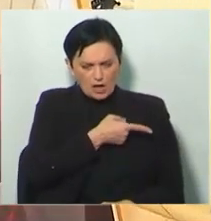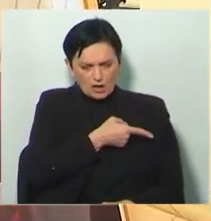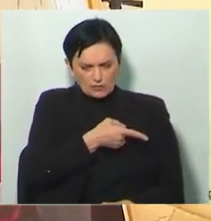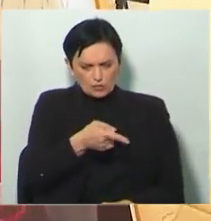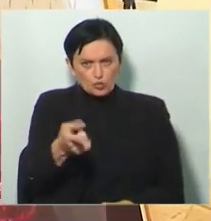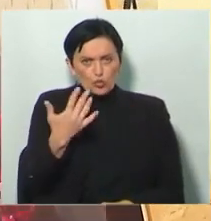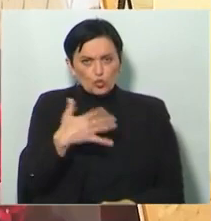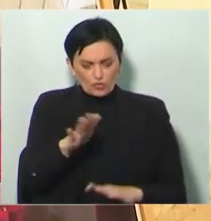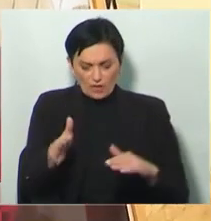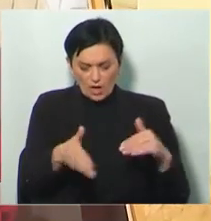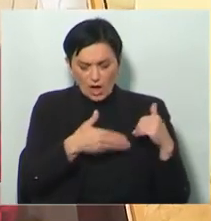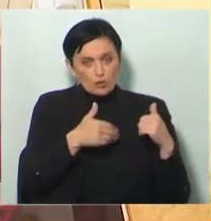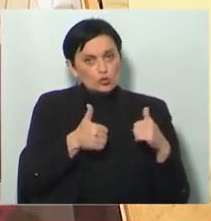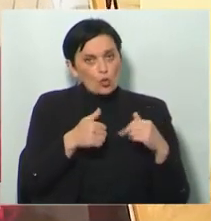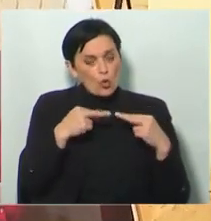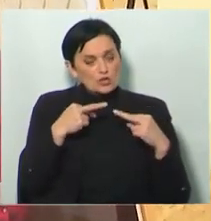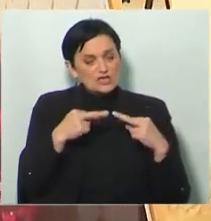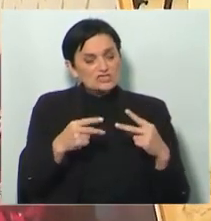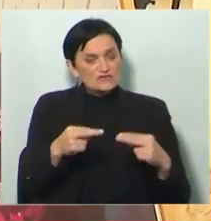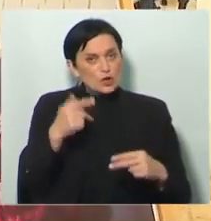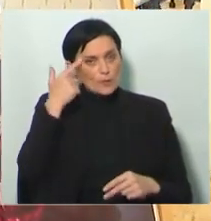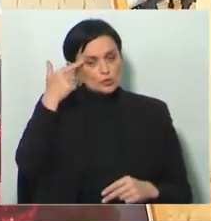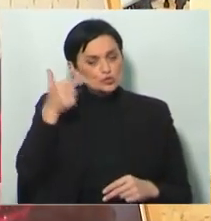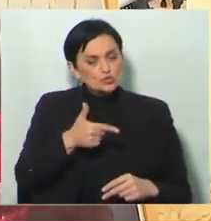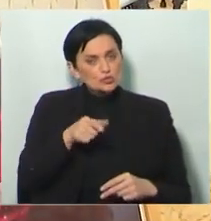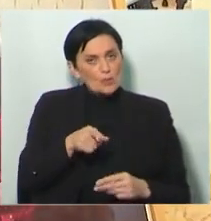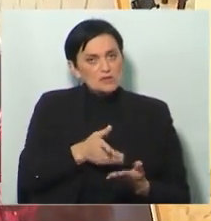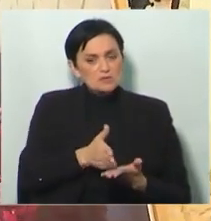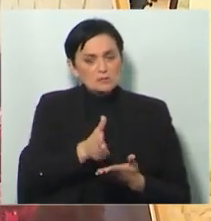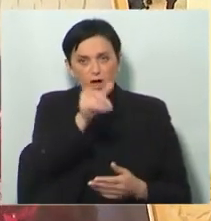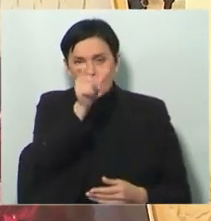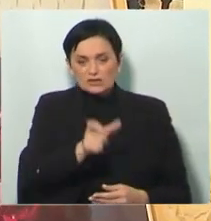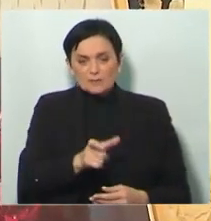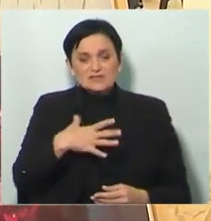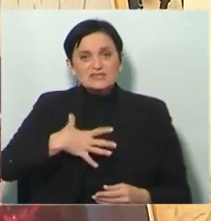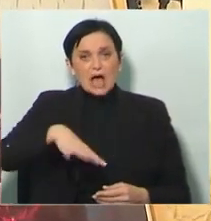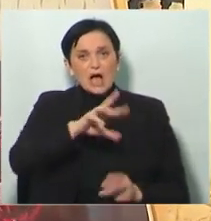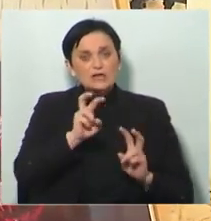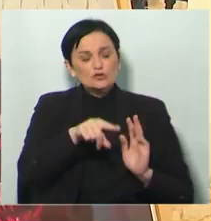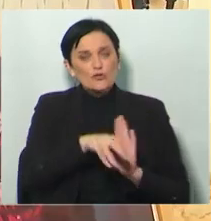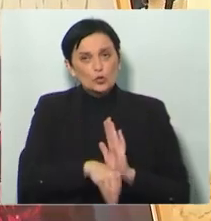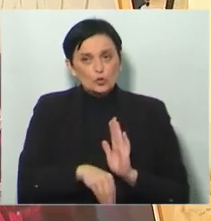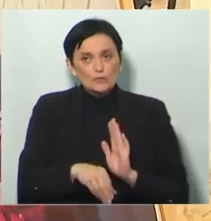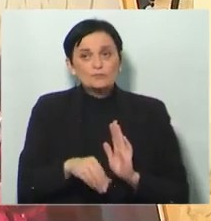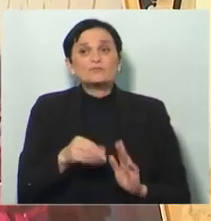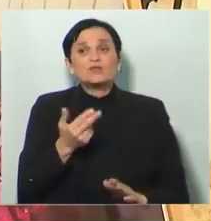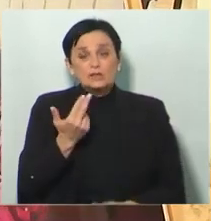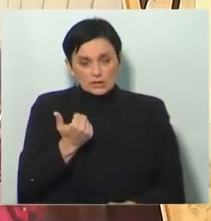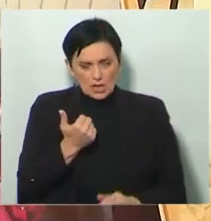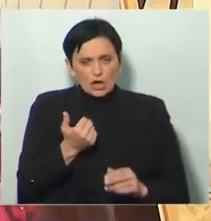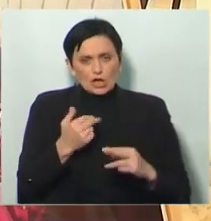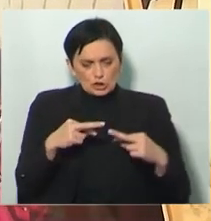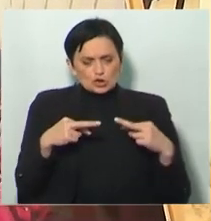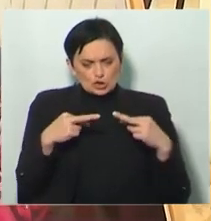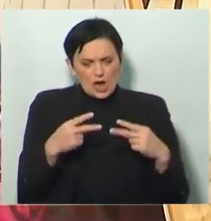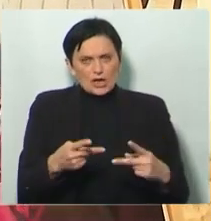აი რამდენად იცვლება ცნობიერება ამ მიმართულებით ადამიანების საქართველოს. ნამდვილად გეტყვით, რომ შეიცვალა, რამე